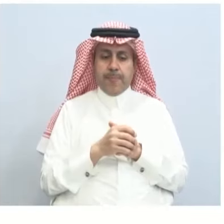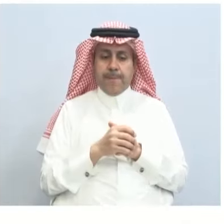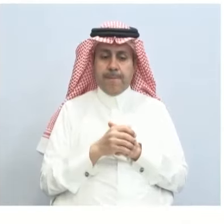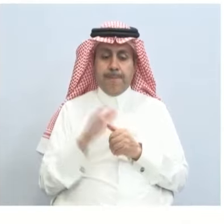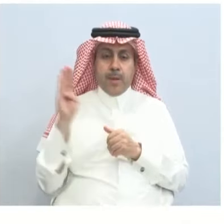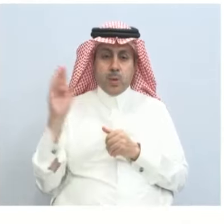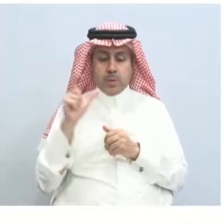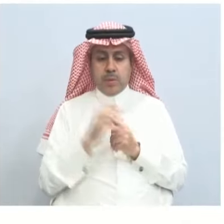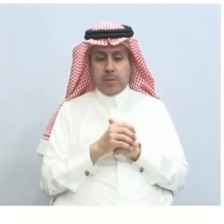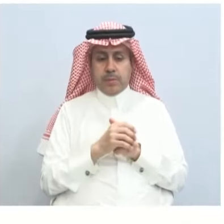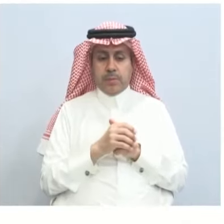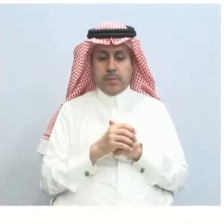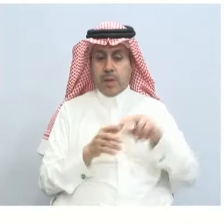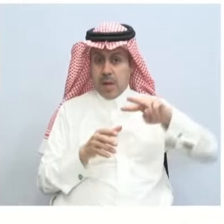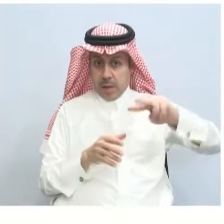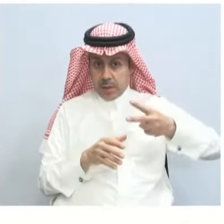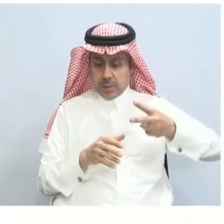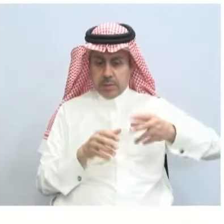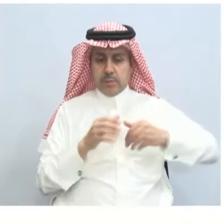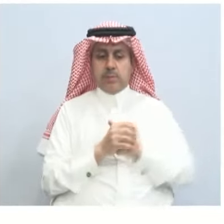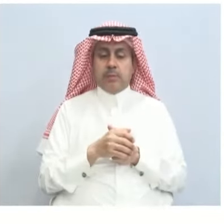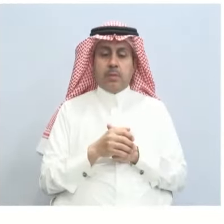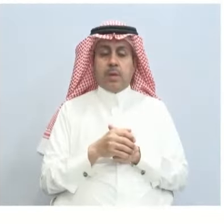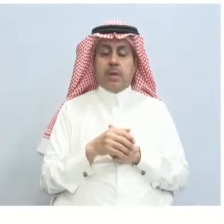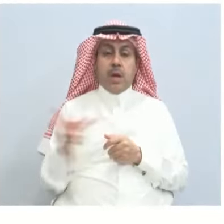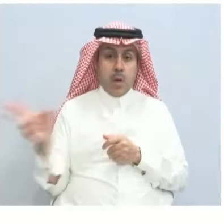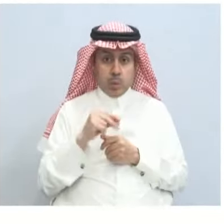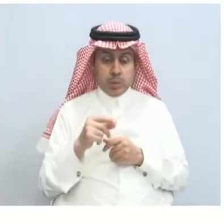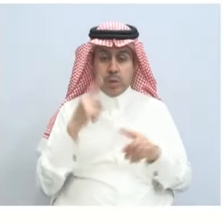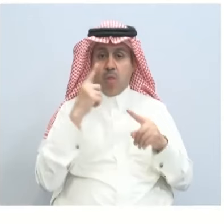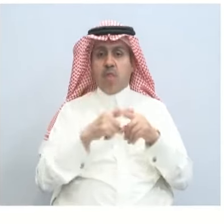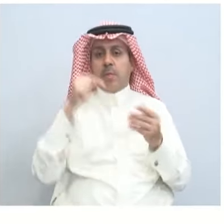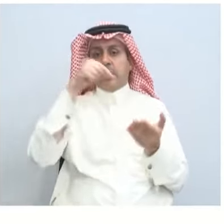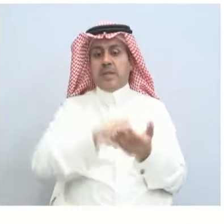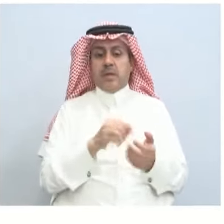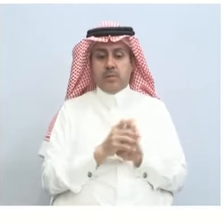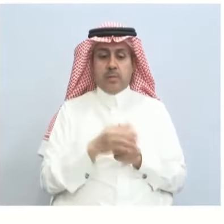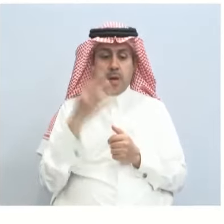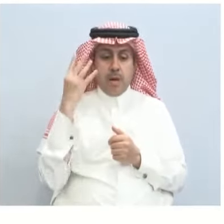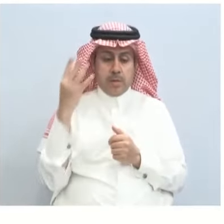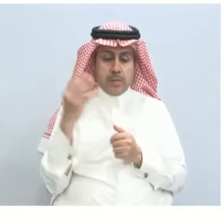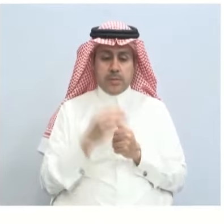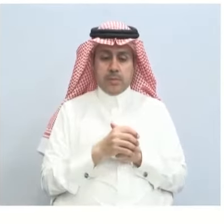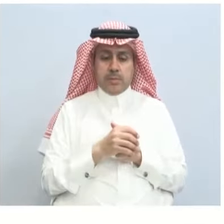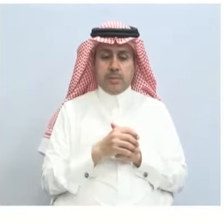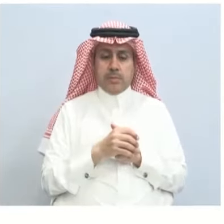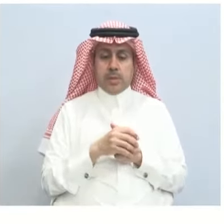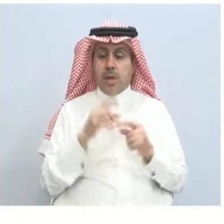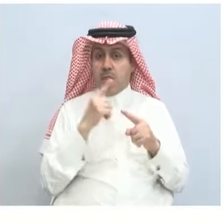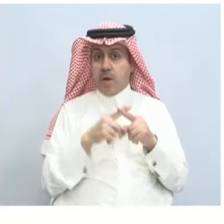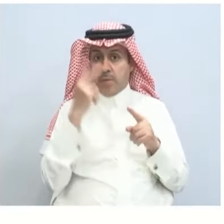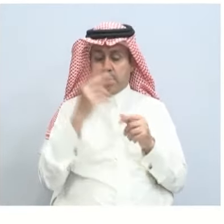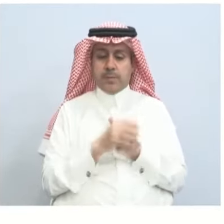كوساين انفرس او معكوس الكوساين اوجد حاصل الضرب الداخلي 4 ضرب